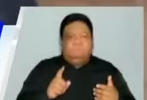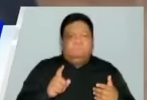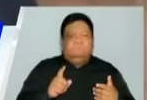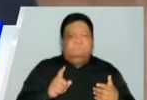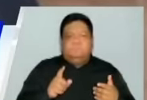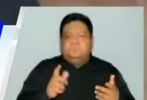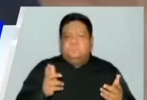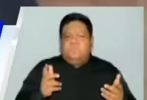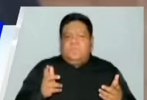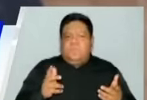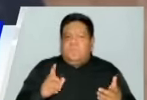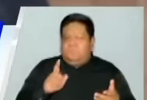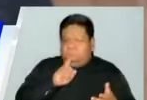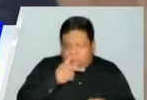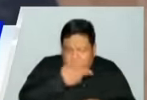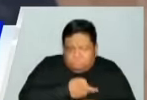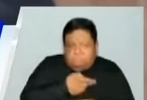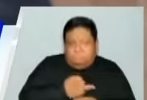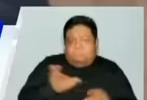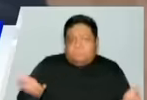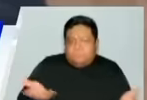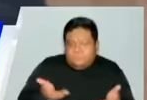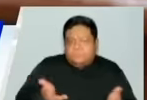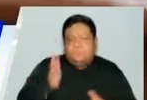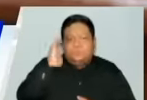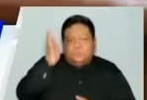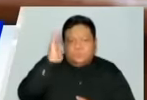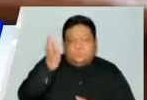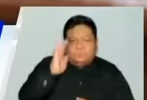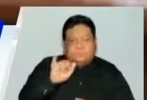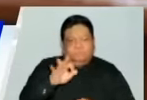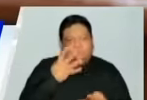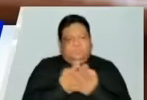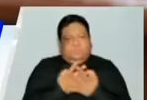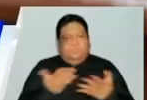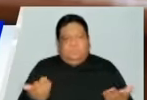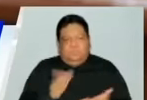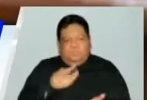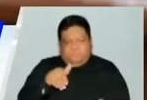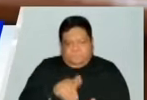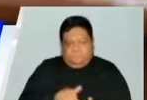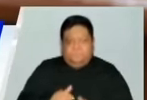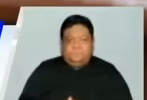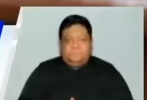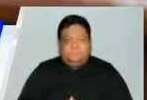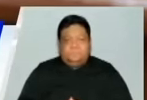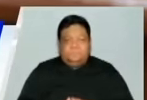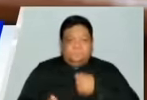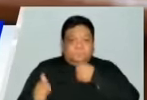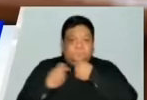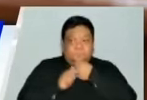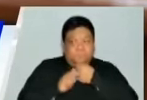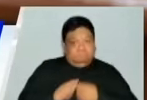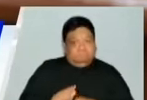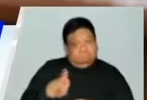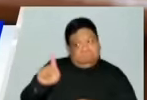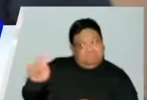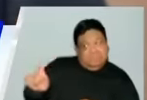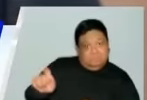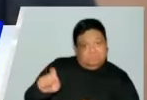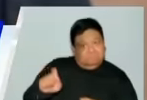Alagaan siya dito kung makulong siya dito. At nang tanungin kung posible bang hindi na lang ikulong si